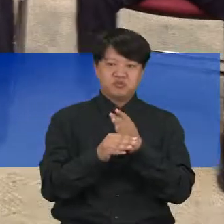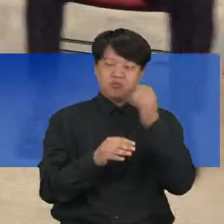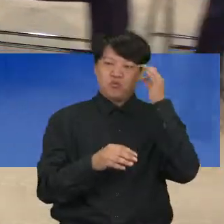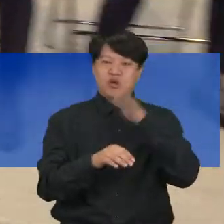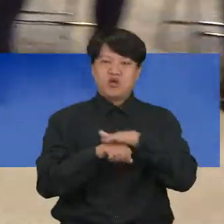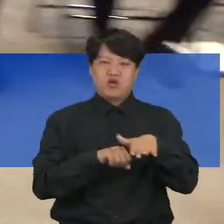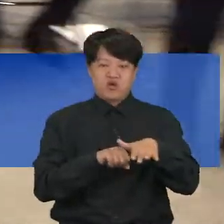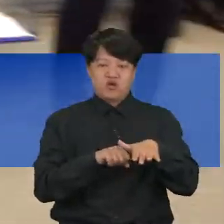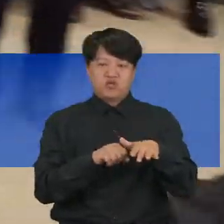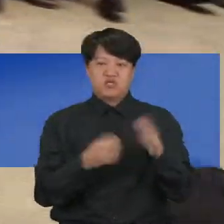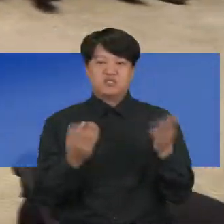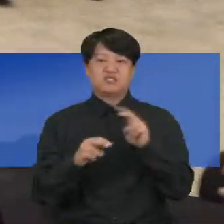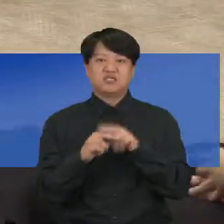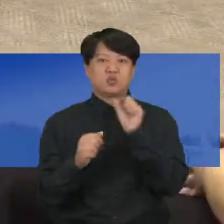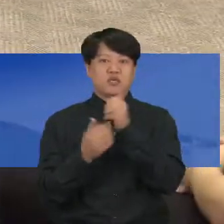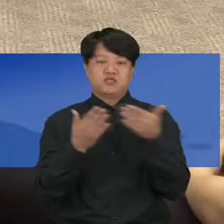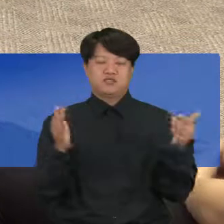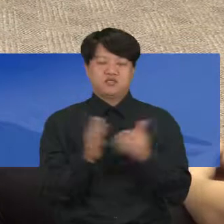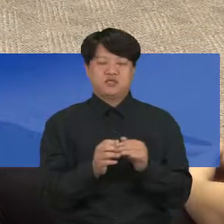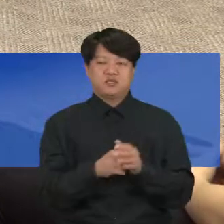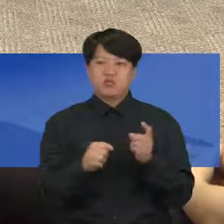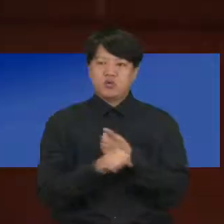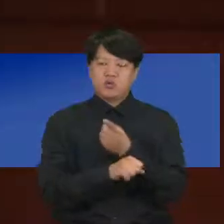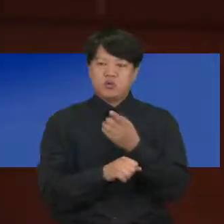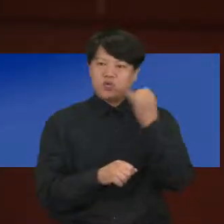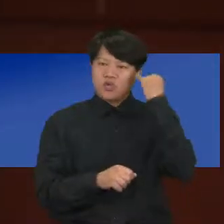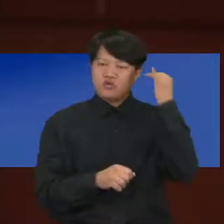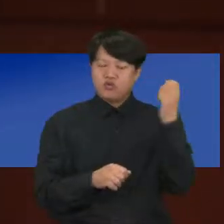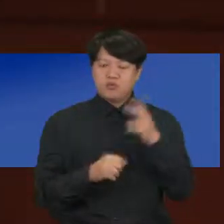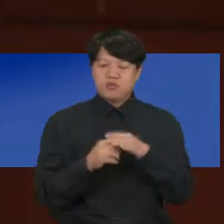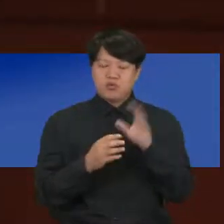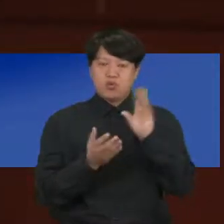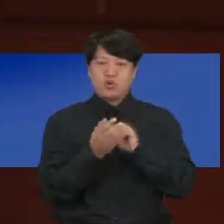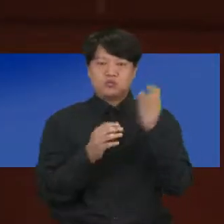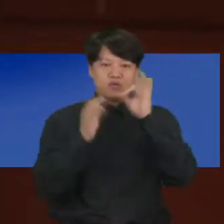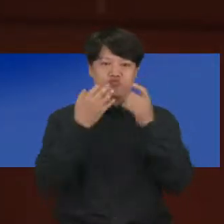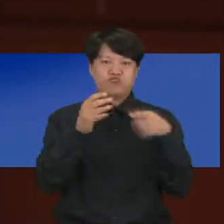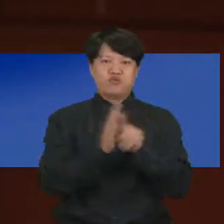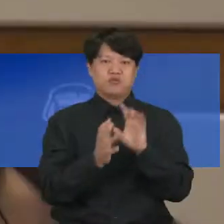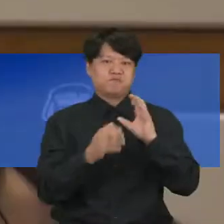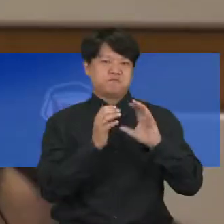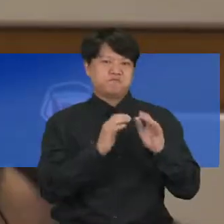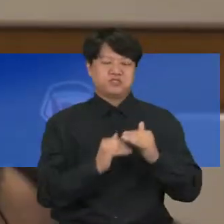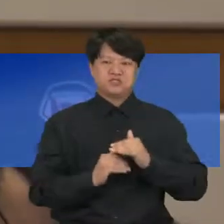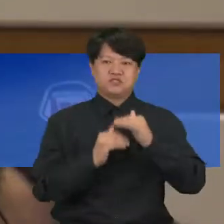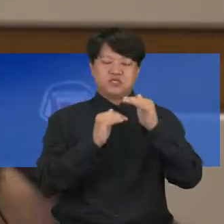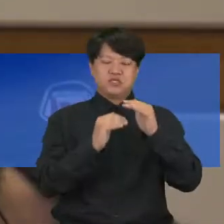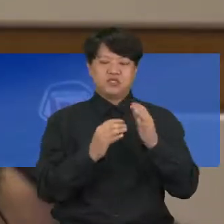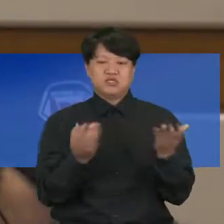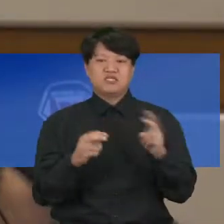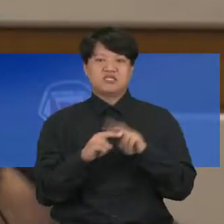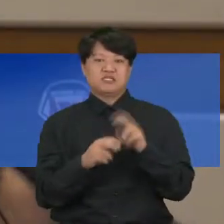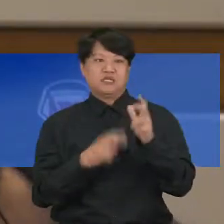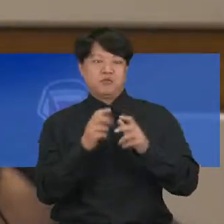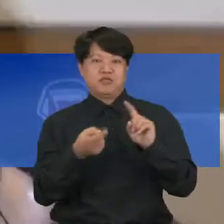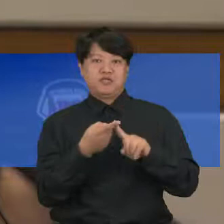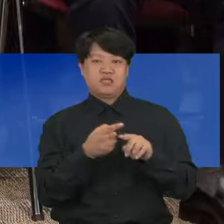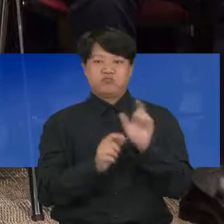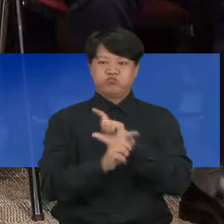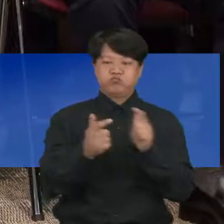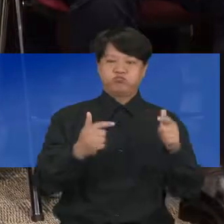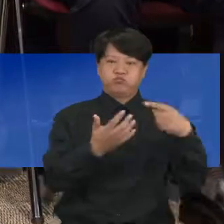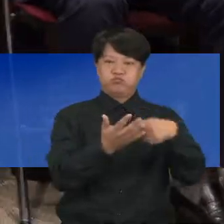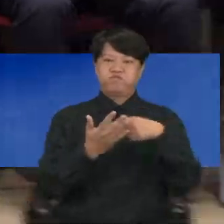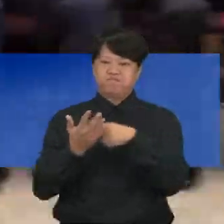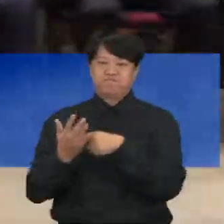소개했습니다 이외에도 일자리 아이디어 및 과제 발굴을 위한 프리 토크 를 진행해 일자리 사업에 대한 각계